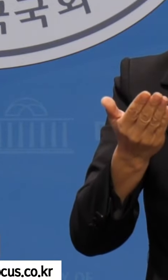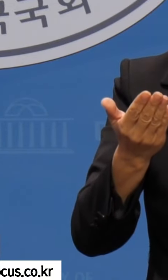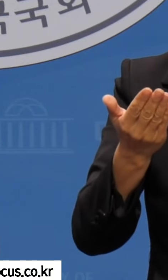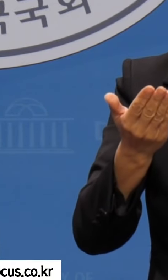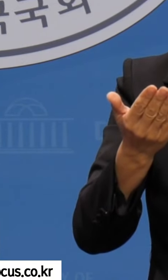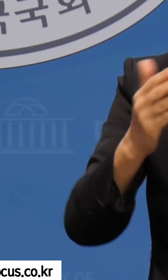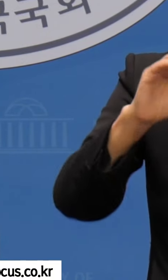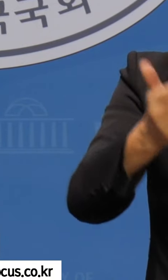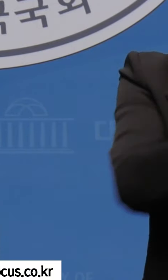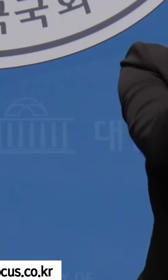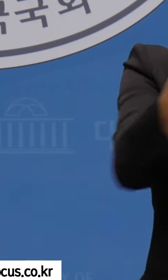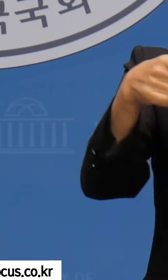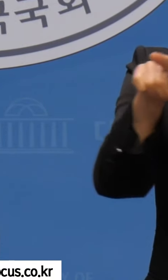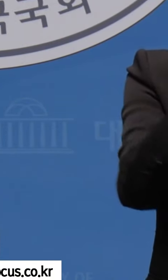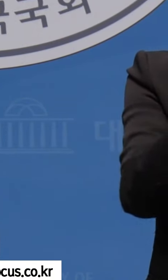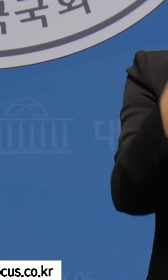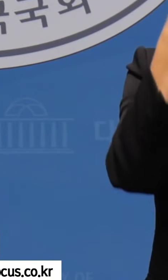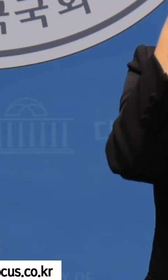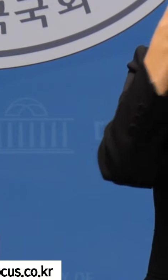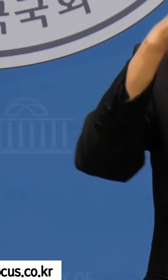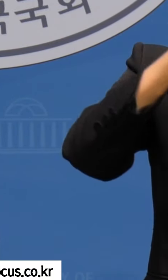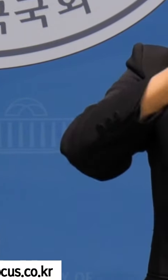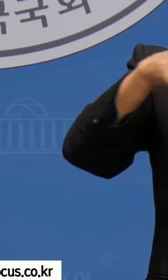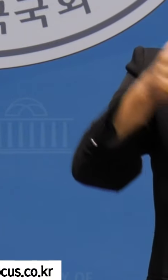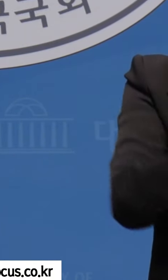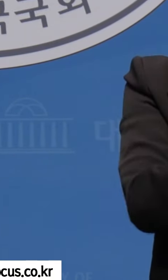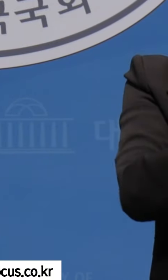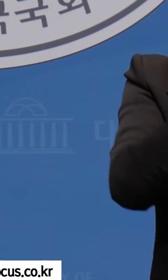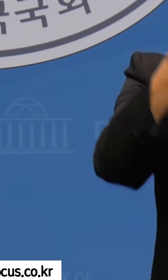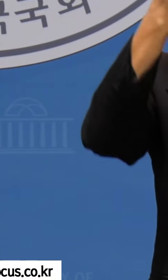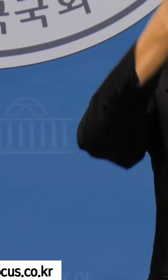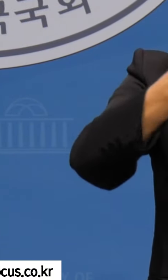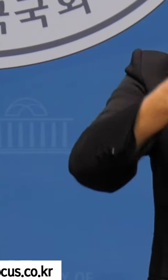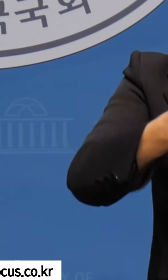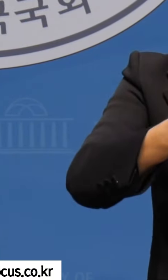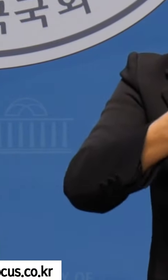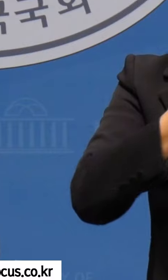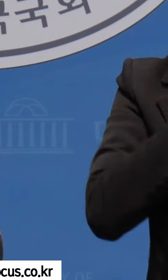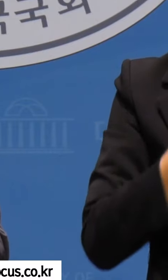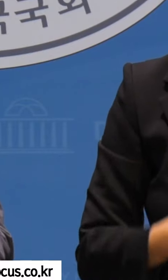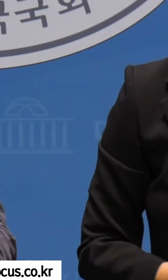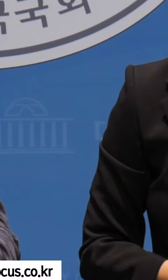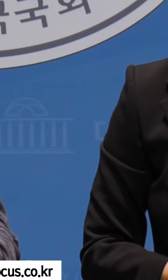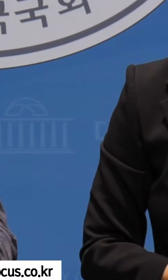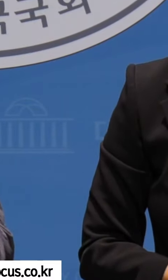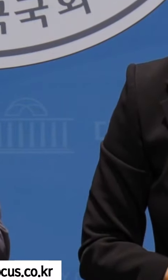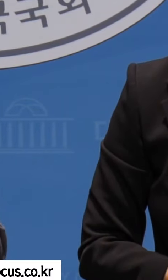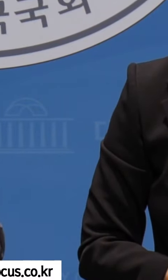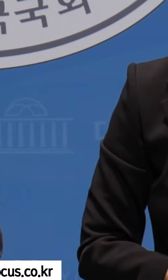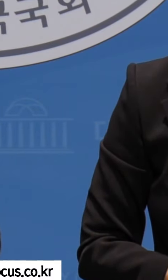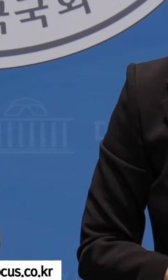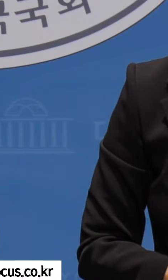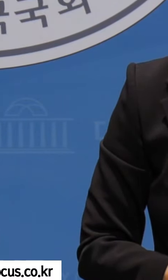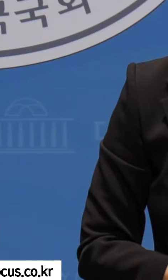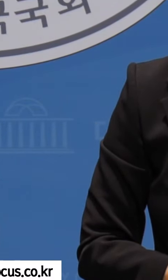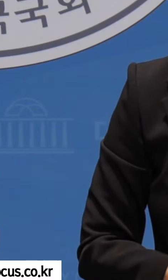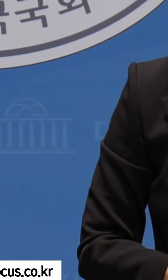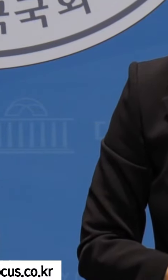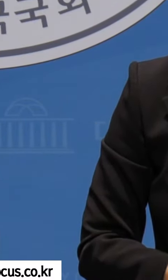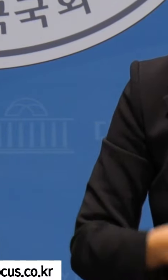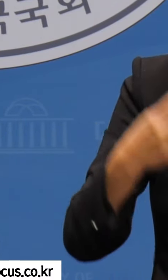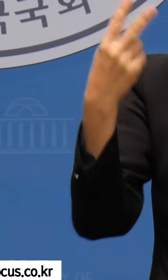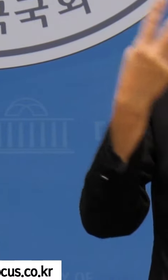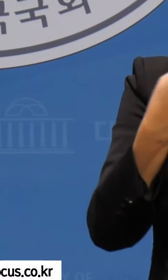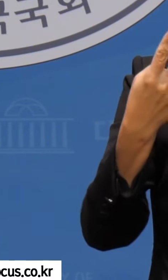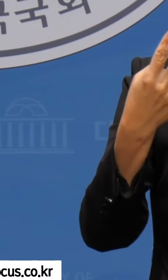국민을 위한 새로운 정체의 희망을 만들어 나가려 합니다 다가오는